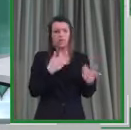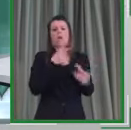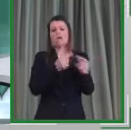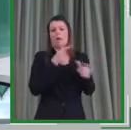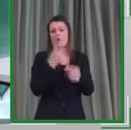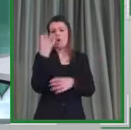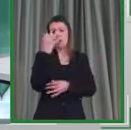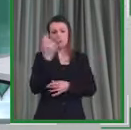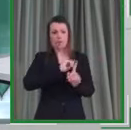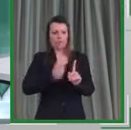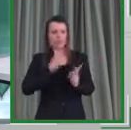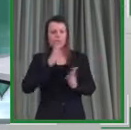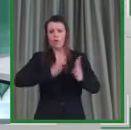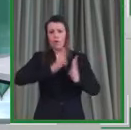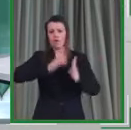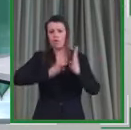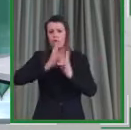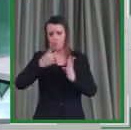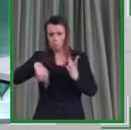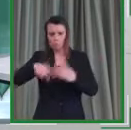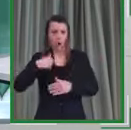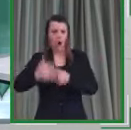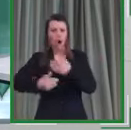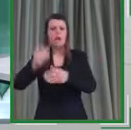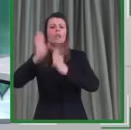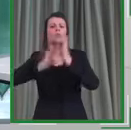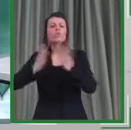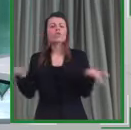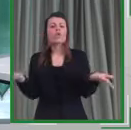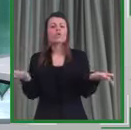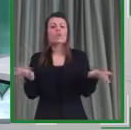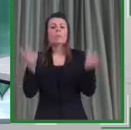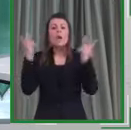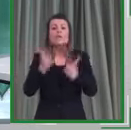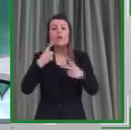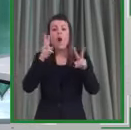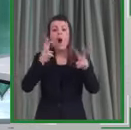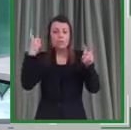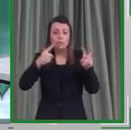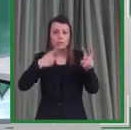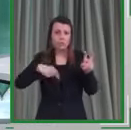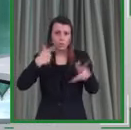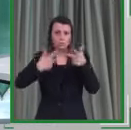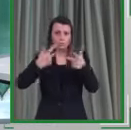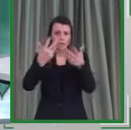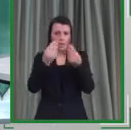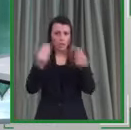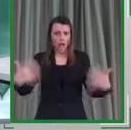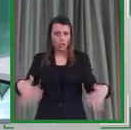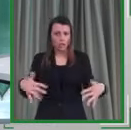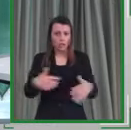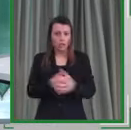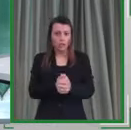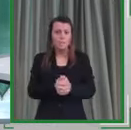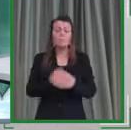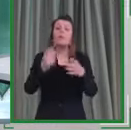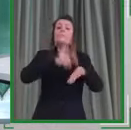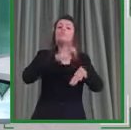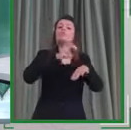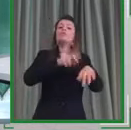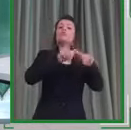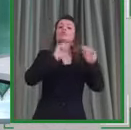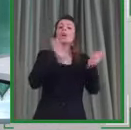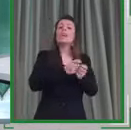lo continueremo a fare nel merito abbiamo appunto risposto molte volte i medici medicina generale hanno